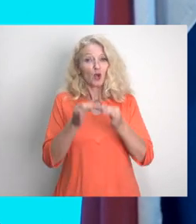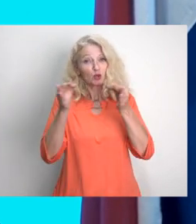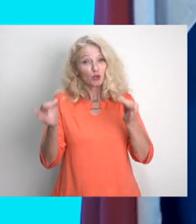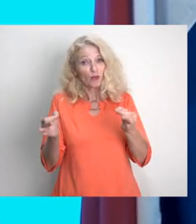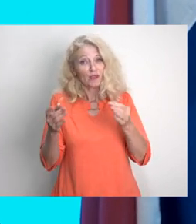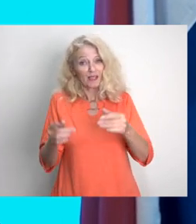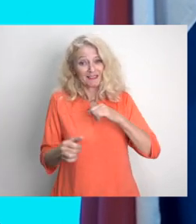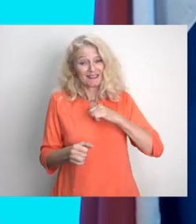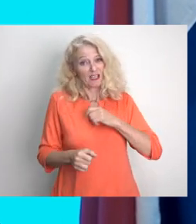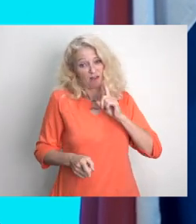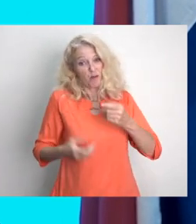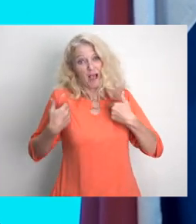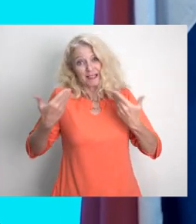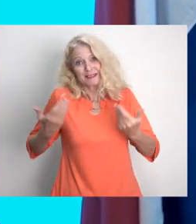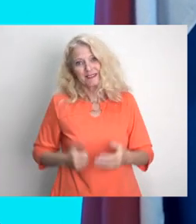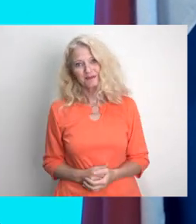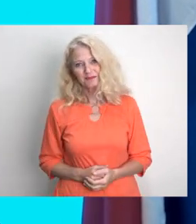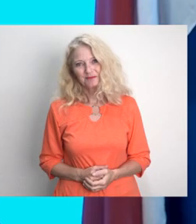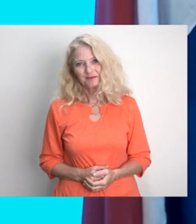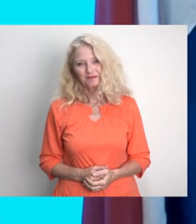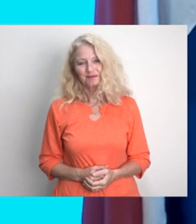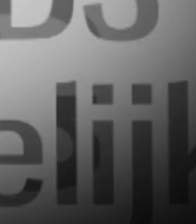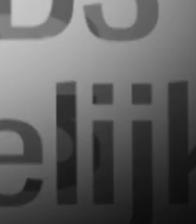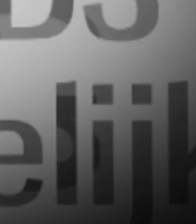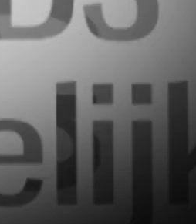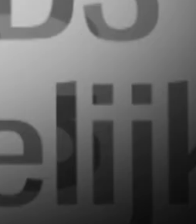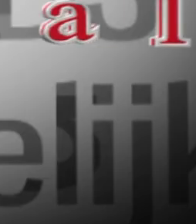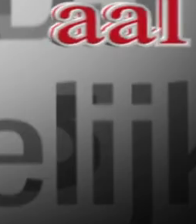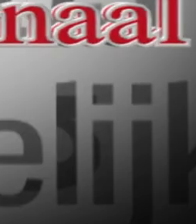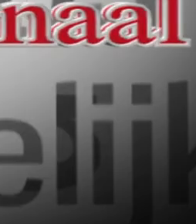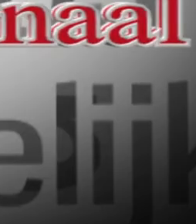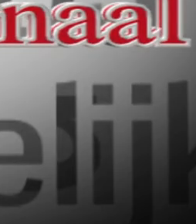onze gezondheid immers in onze eigen hand. Dank u.